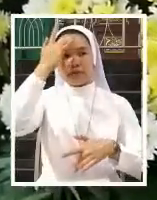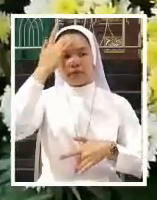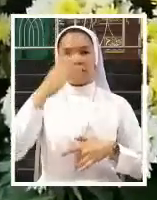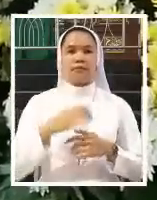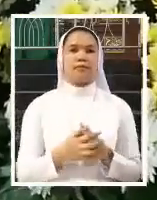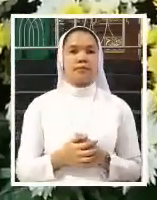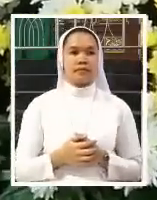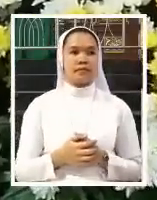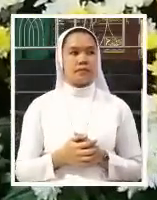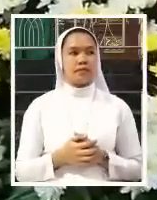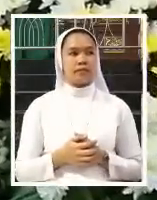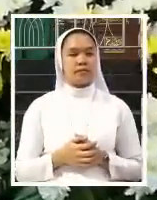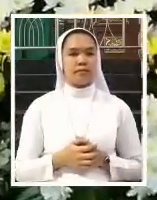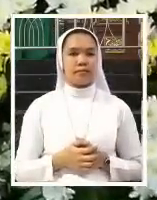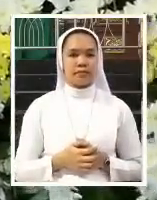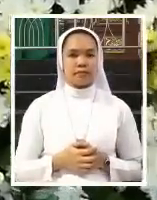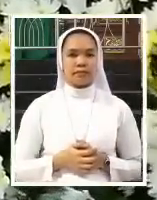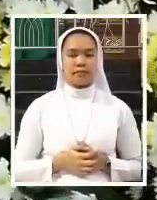gabos.